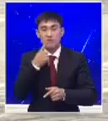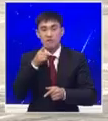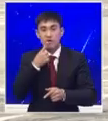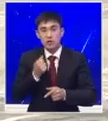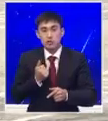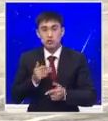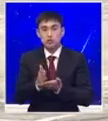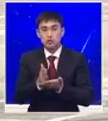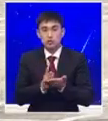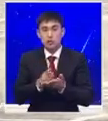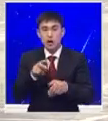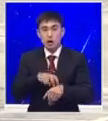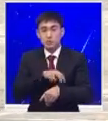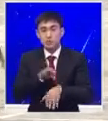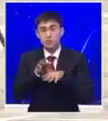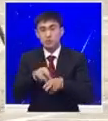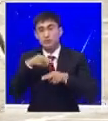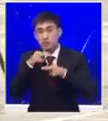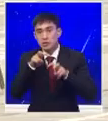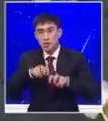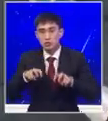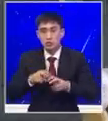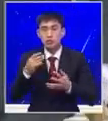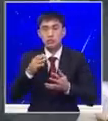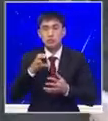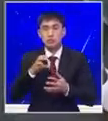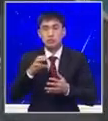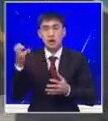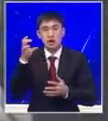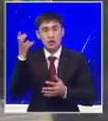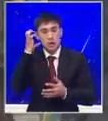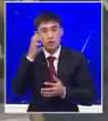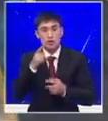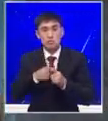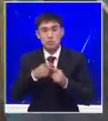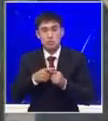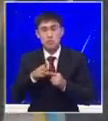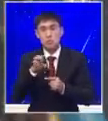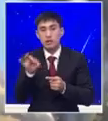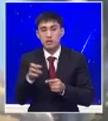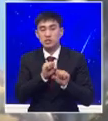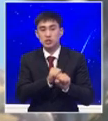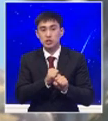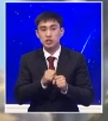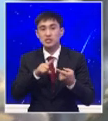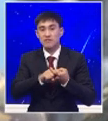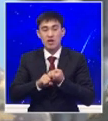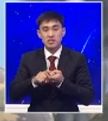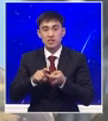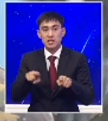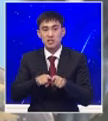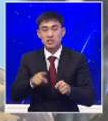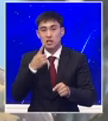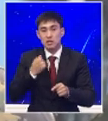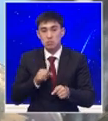военнослужащих. Членами комиссии был проведен внимательный осмотр средств радиохимической, бактериологической защиты и связи. Также